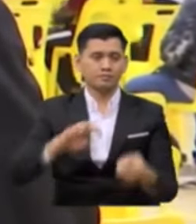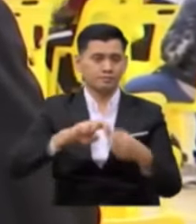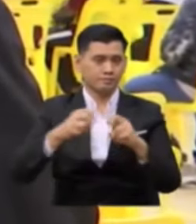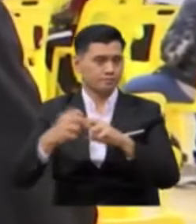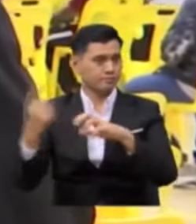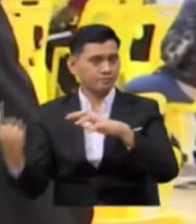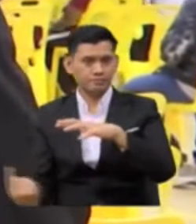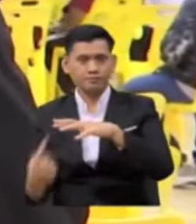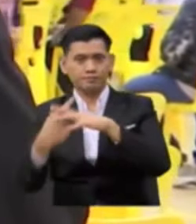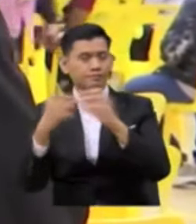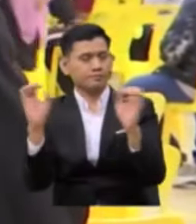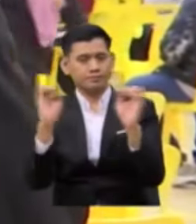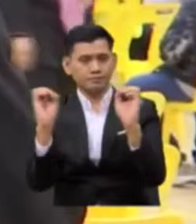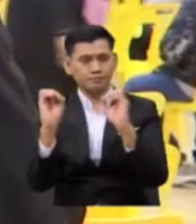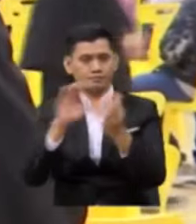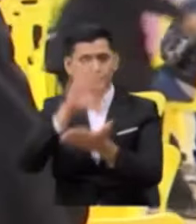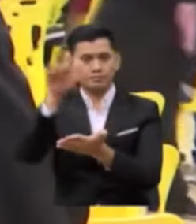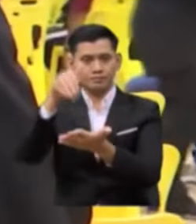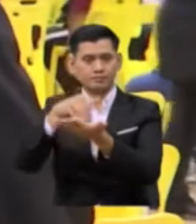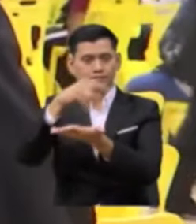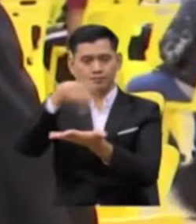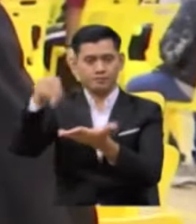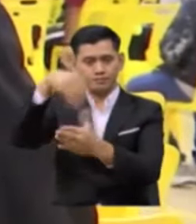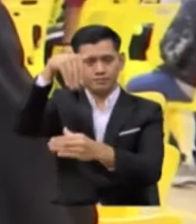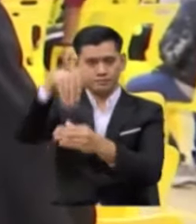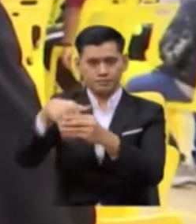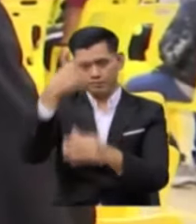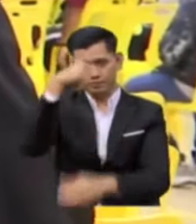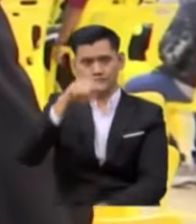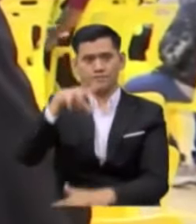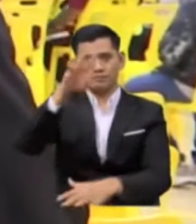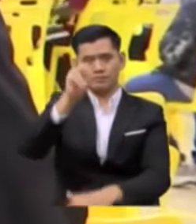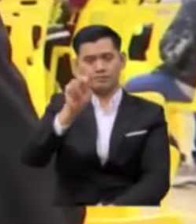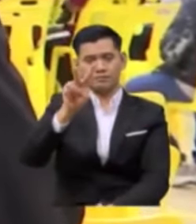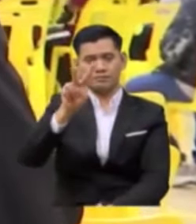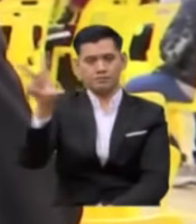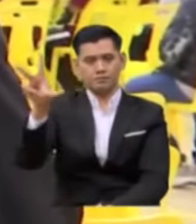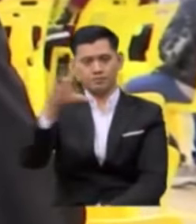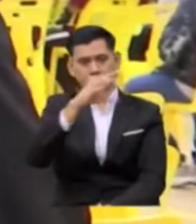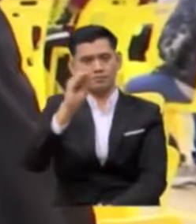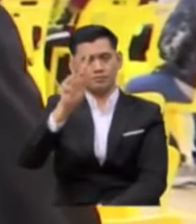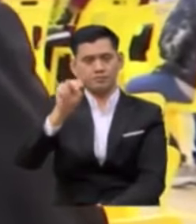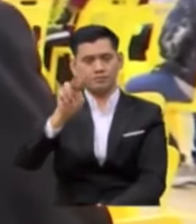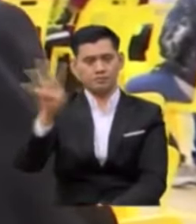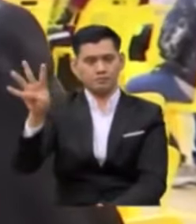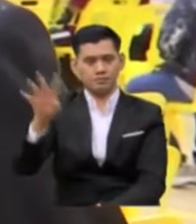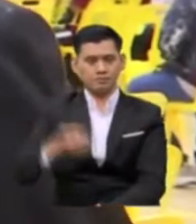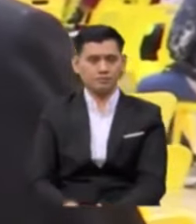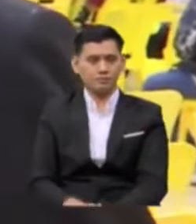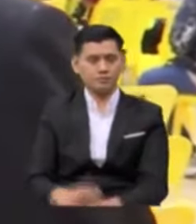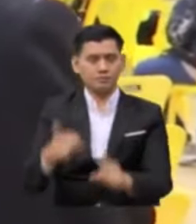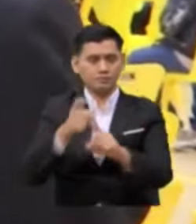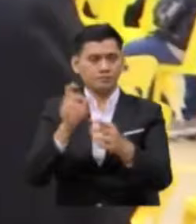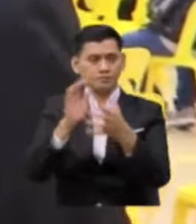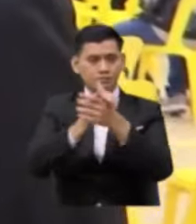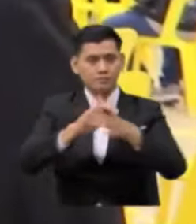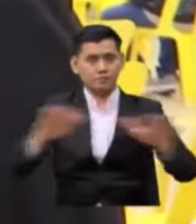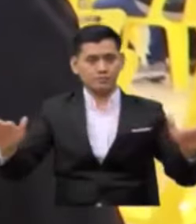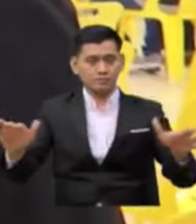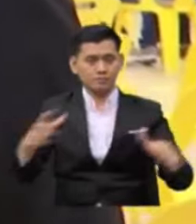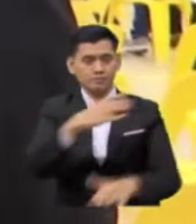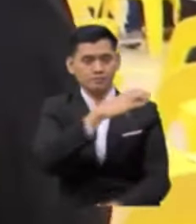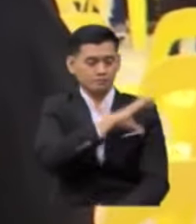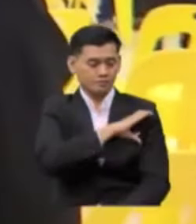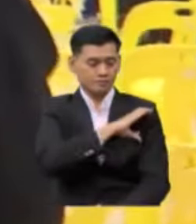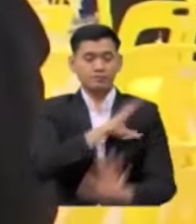bermasalah lah yang terjadi di pusat mengundi untuk N23 Belantik dan juga N24 Jenneri. Jadi segi keselamatan pihak polis